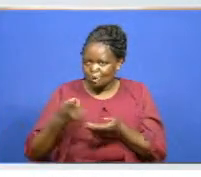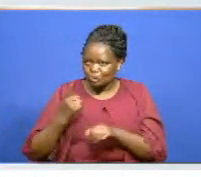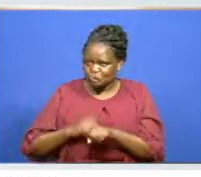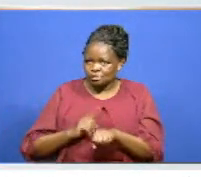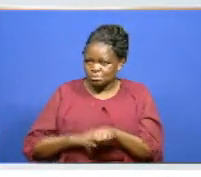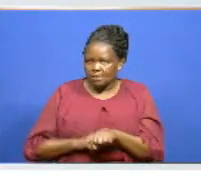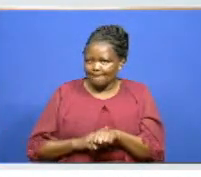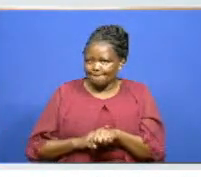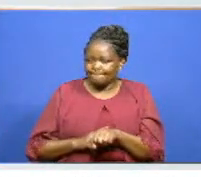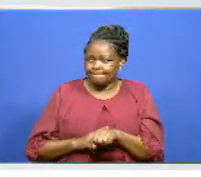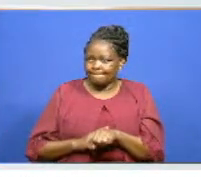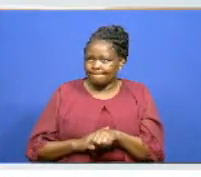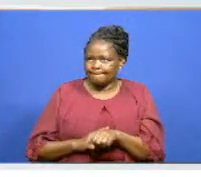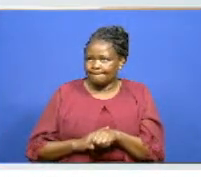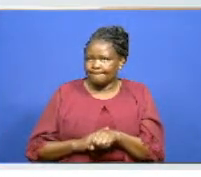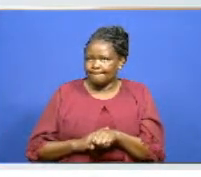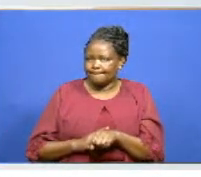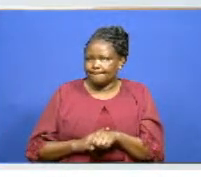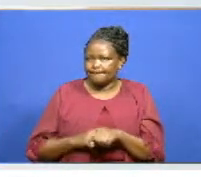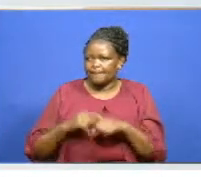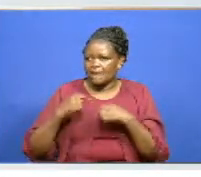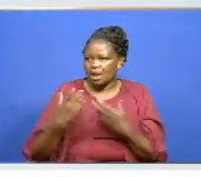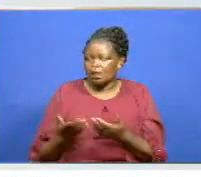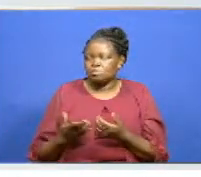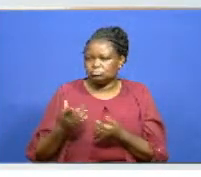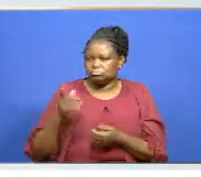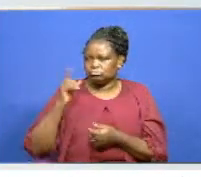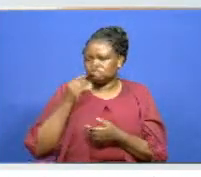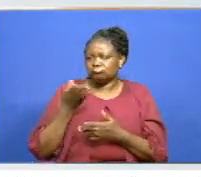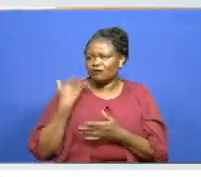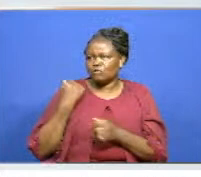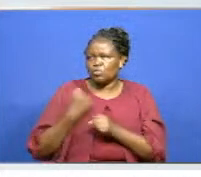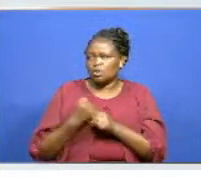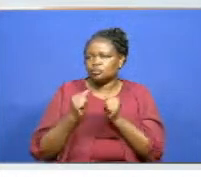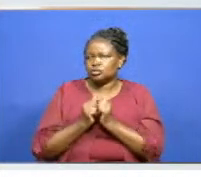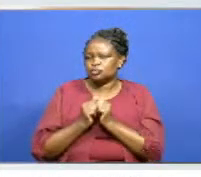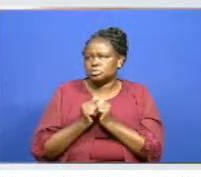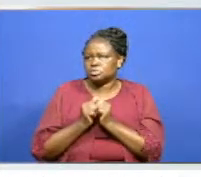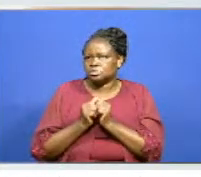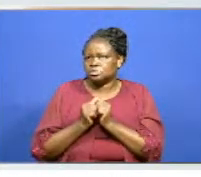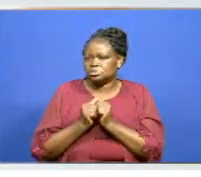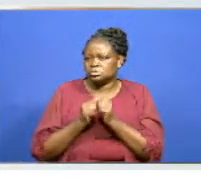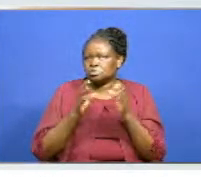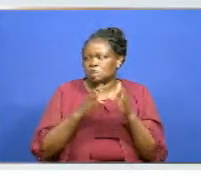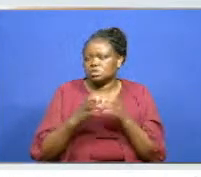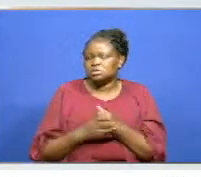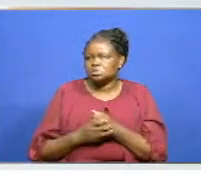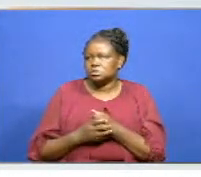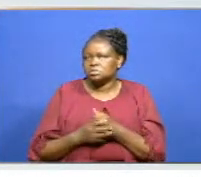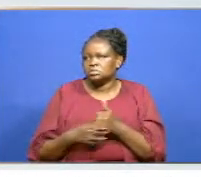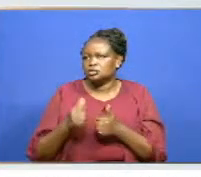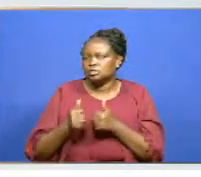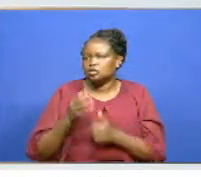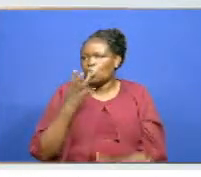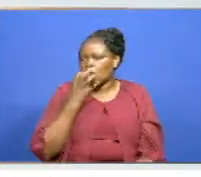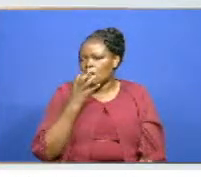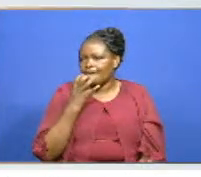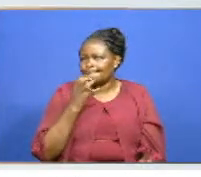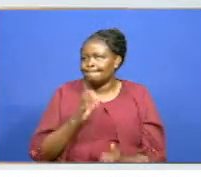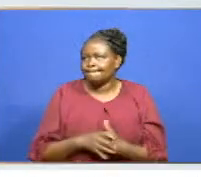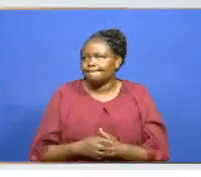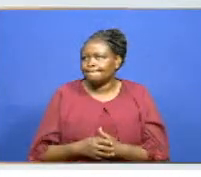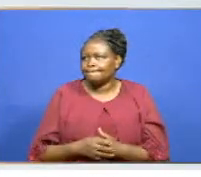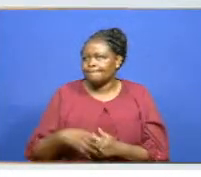ambapo imeonekana ya kwamba vile pwani ilikuwa imeungana kabisa na chama kile cha ODM